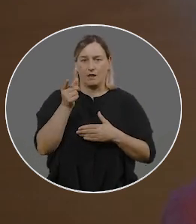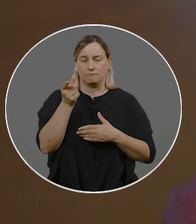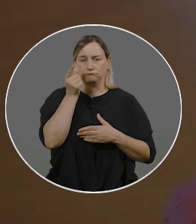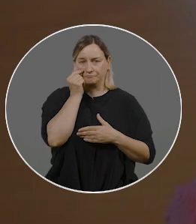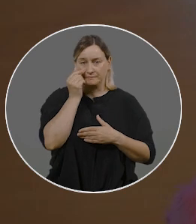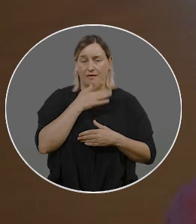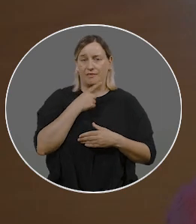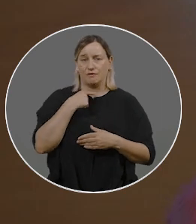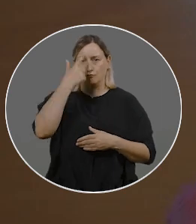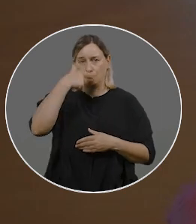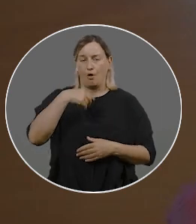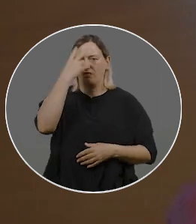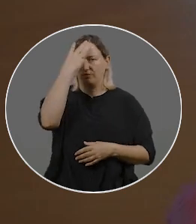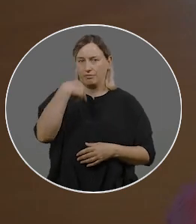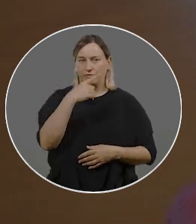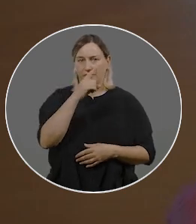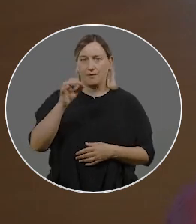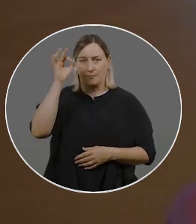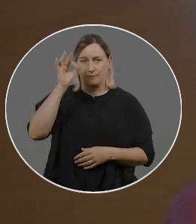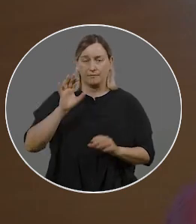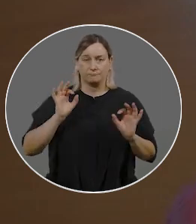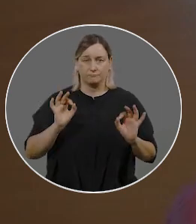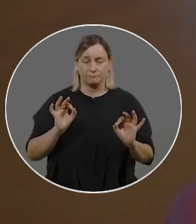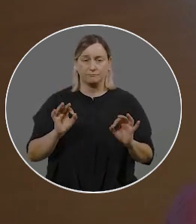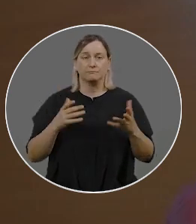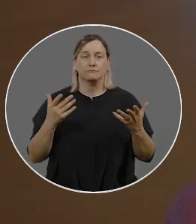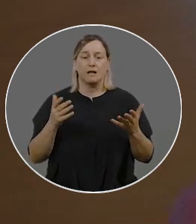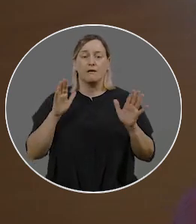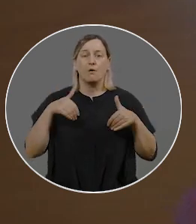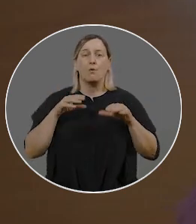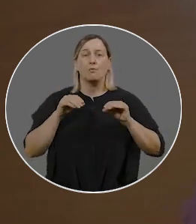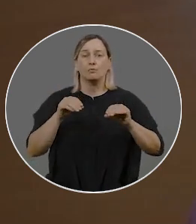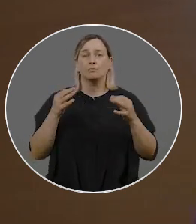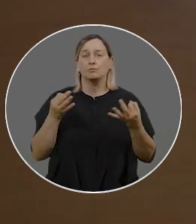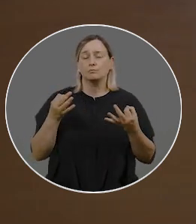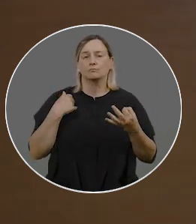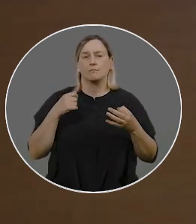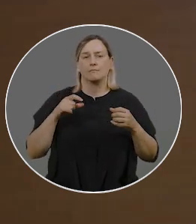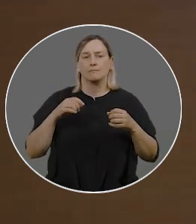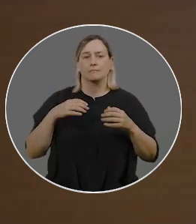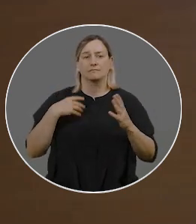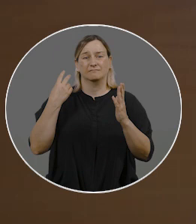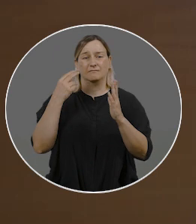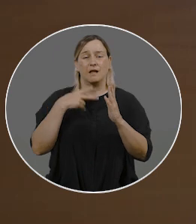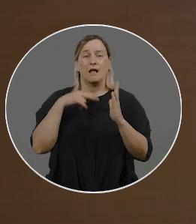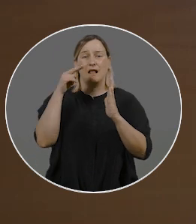total, i utilitzo un lector de pantalla, que és aquesta veu així una mica robòtica que estàveu